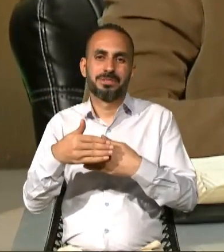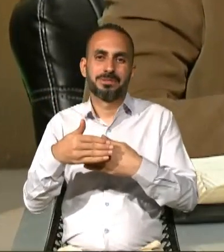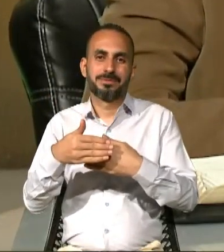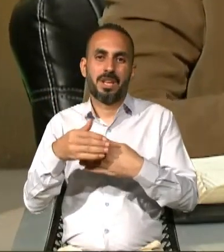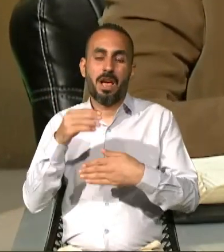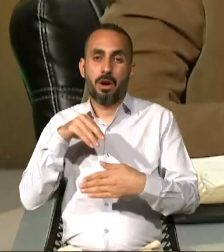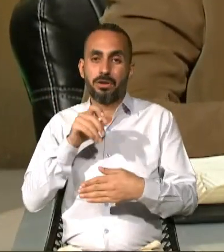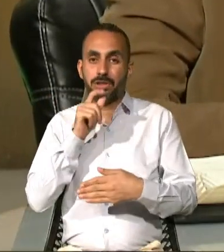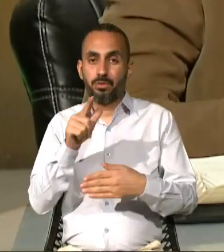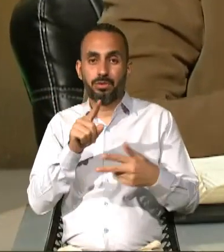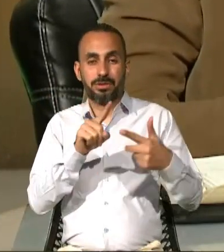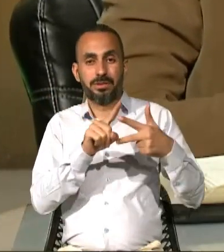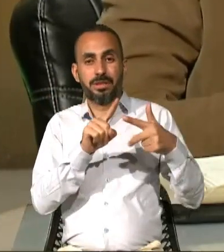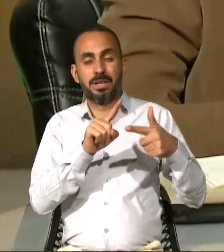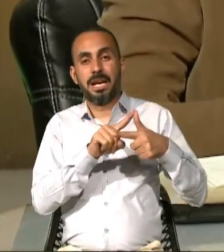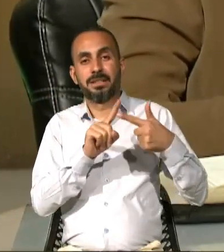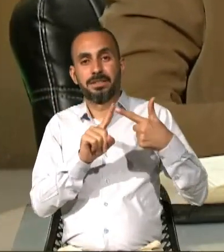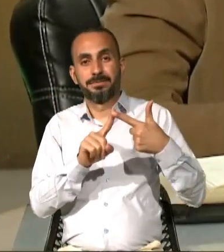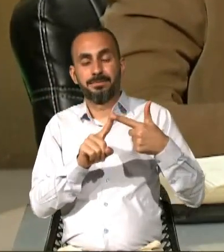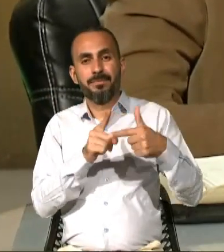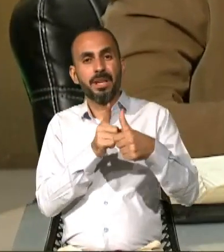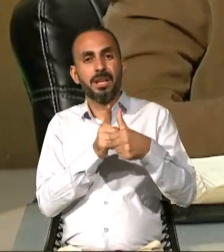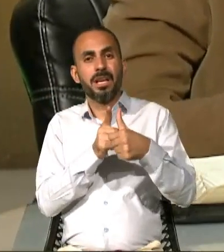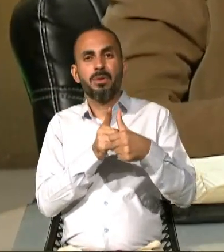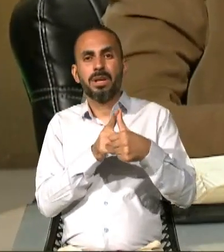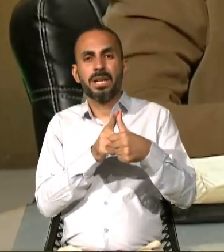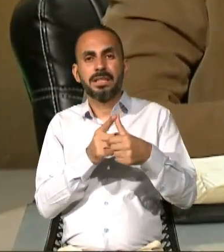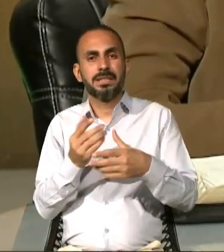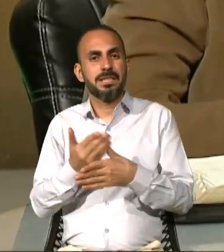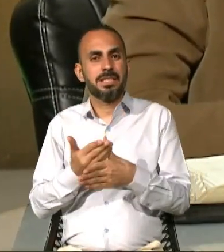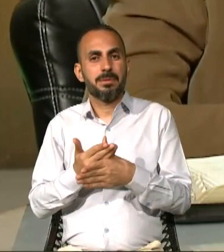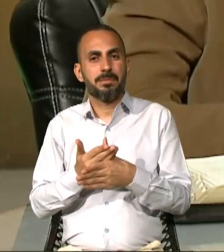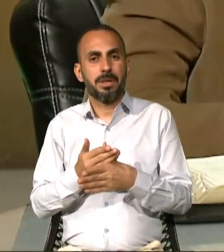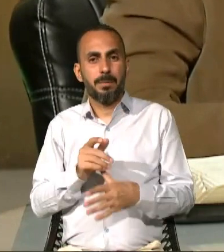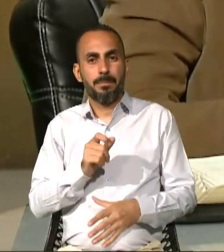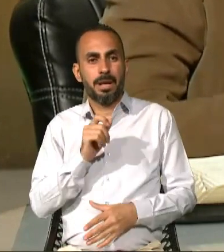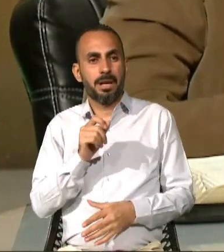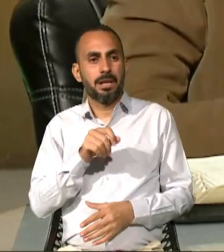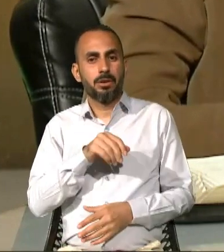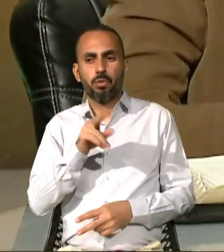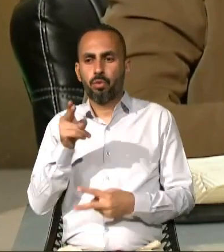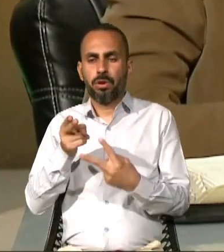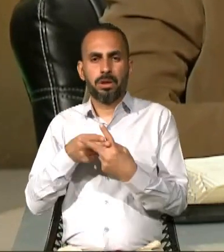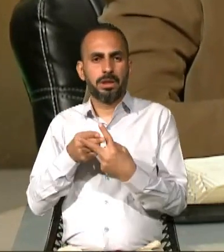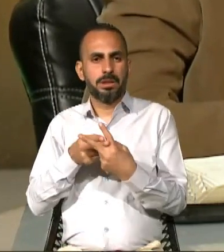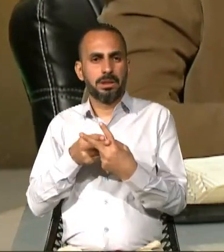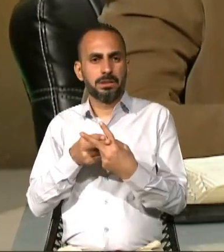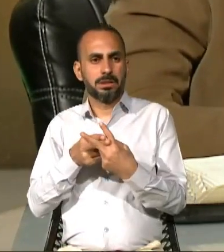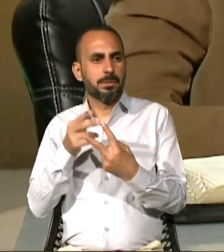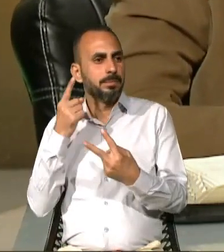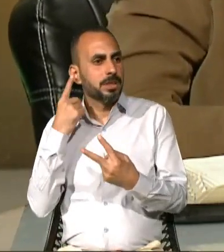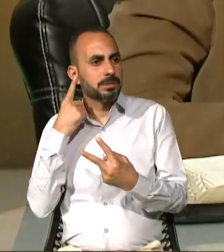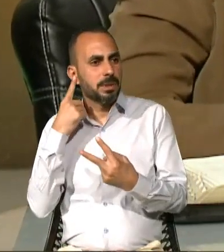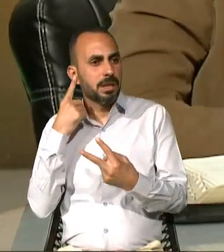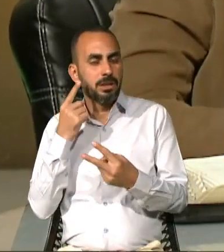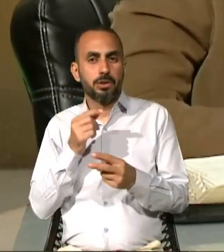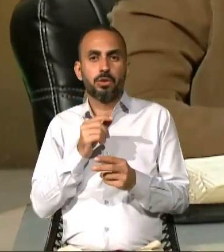انه للناس لما بنتكلم على مجيء ربنا يسوع المسيح واقتراب النهايه، ليه الناس